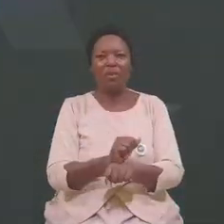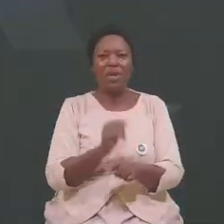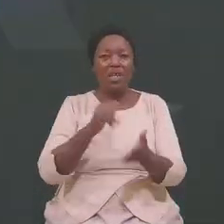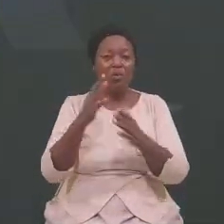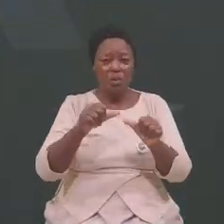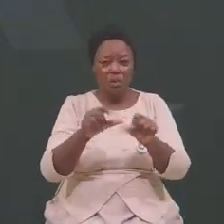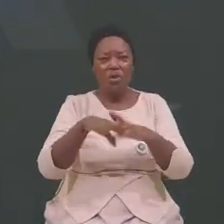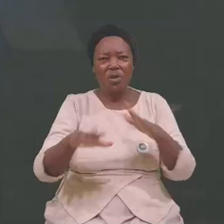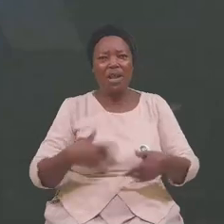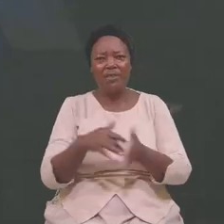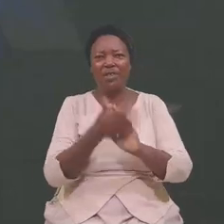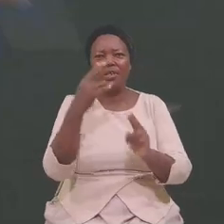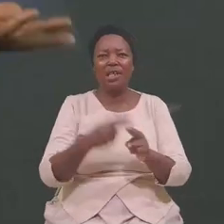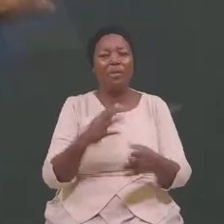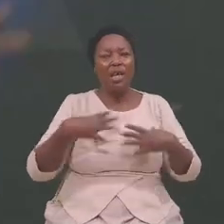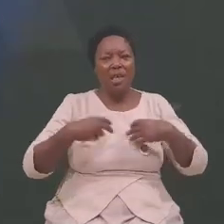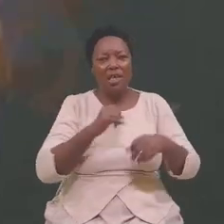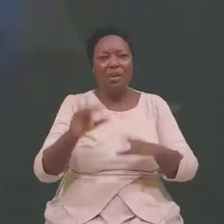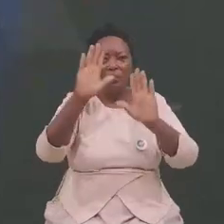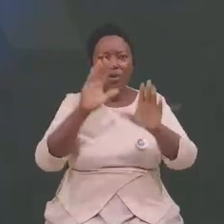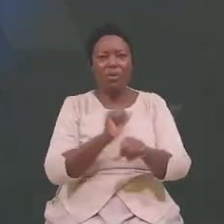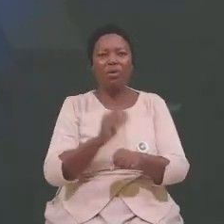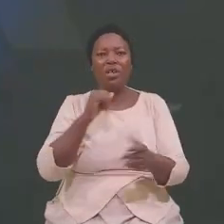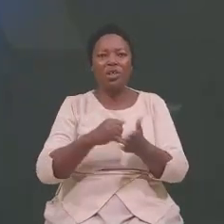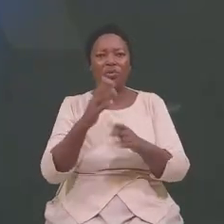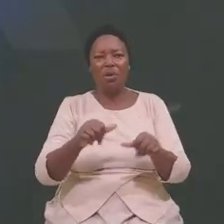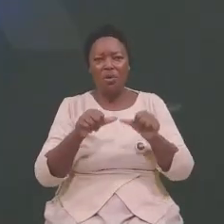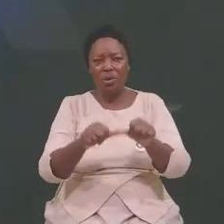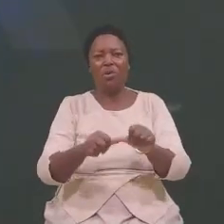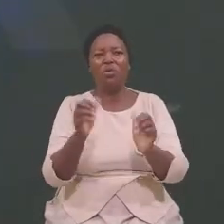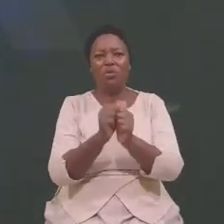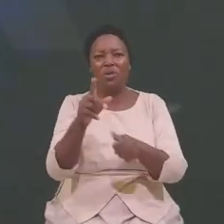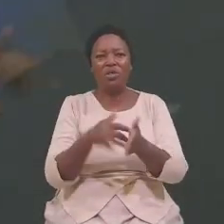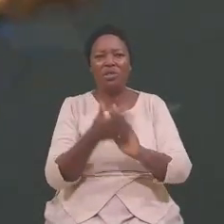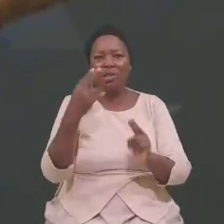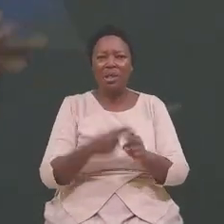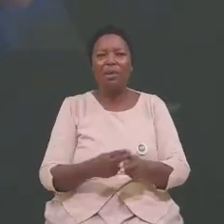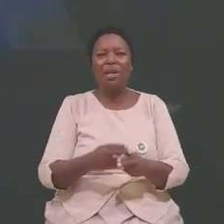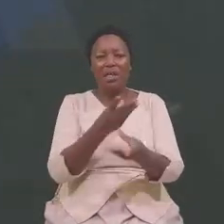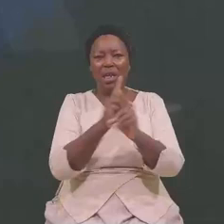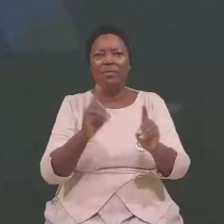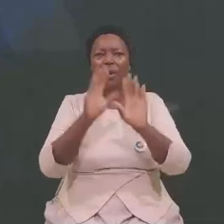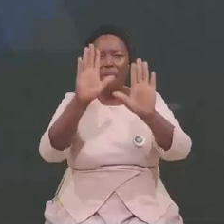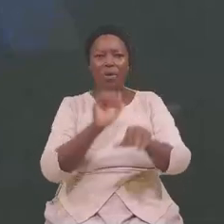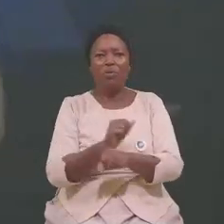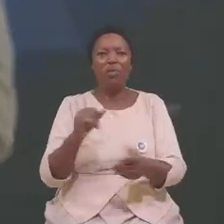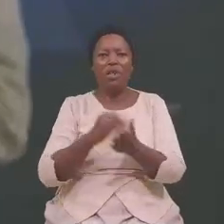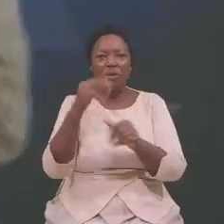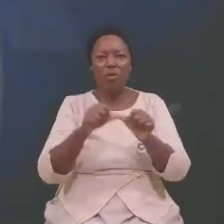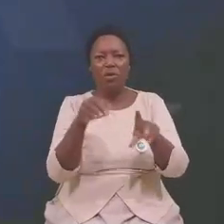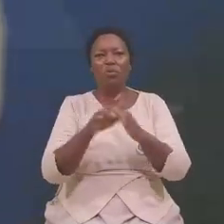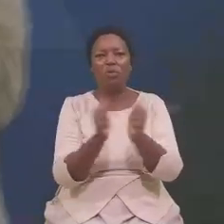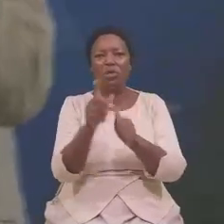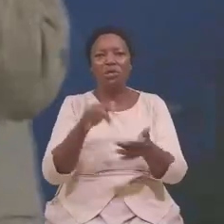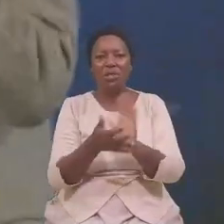t'accompagner. Guérison, miracle, ça va t'accompagner. Délivrance, miracle, ça t'accompagnera.